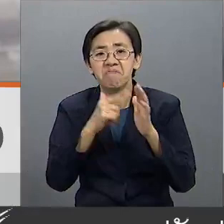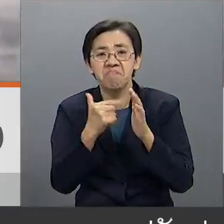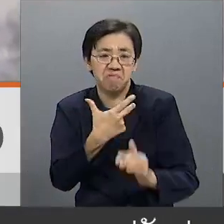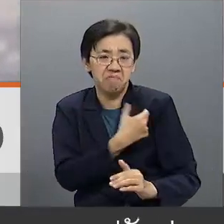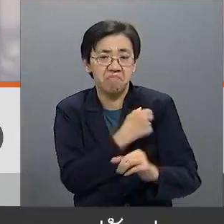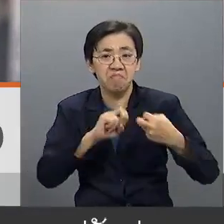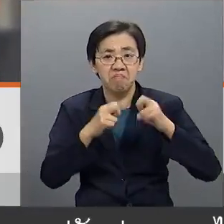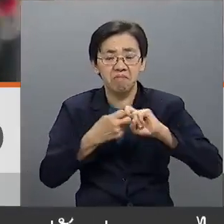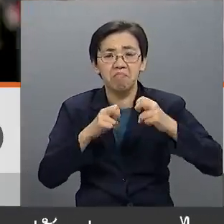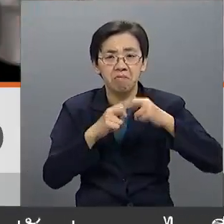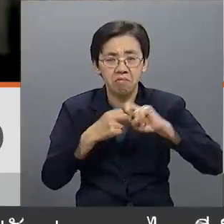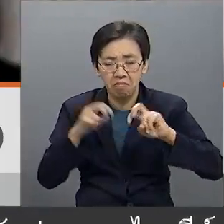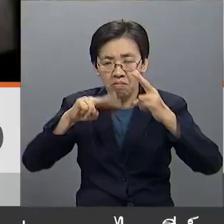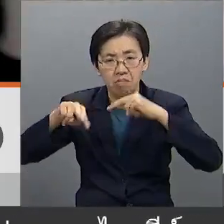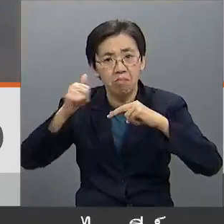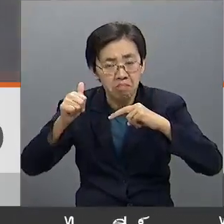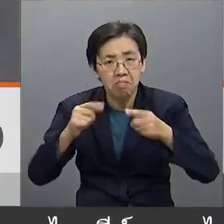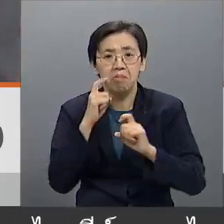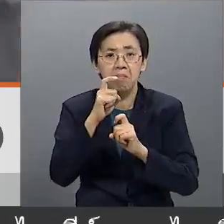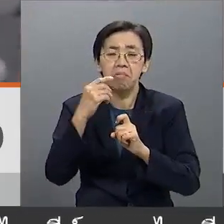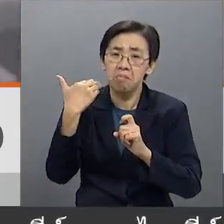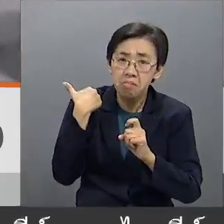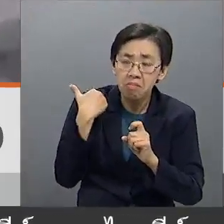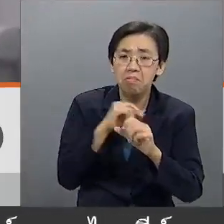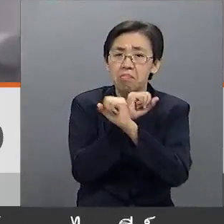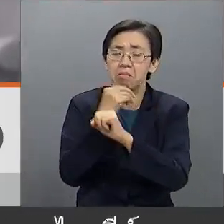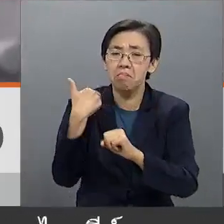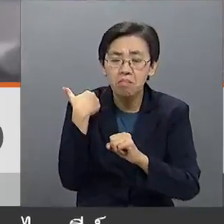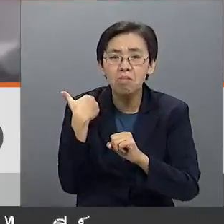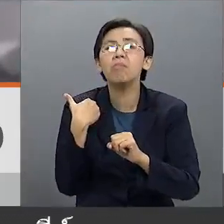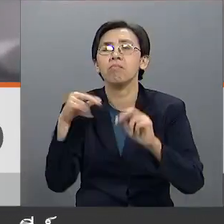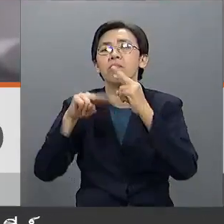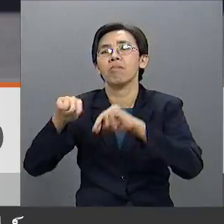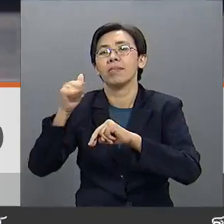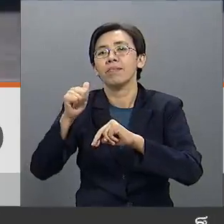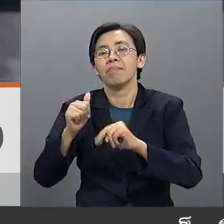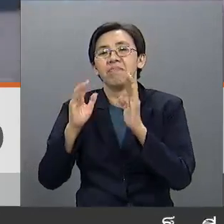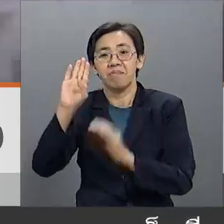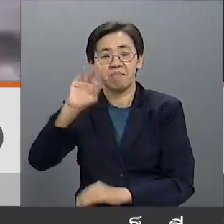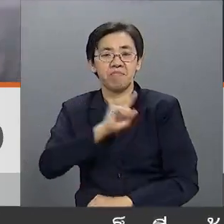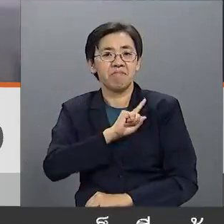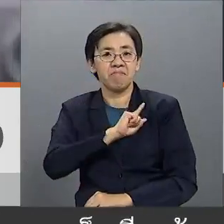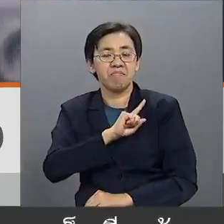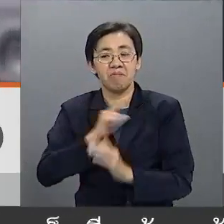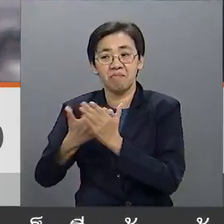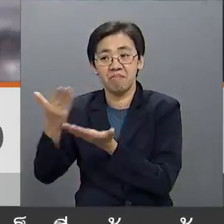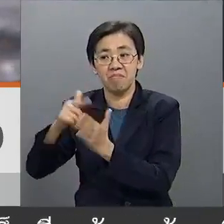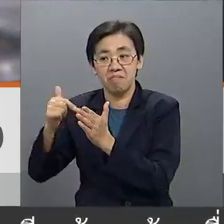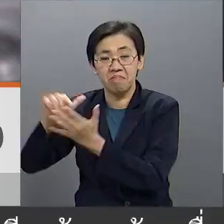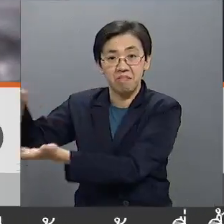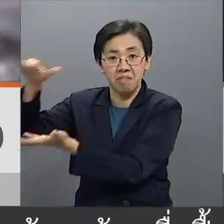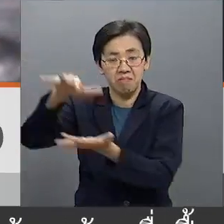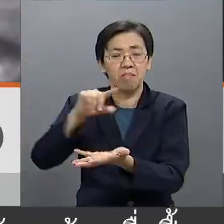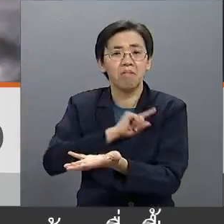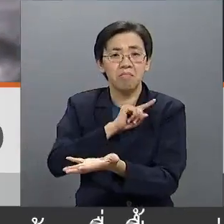ภาพหรือว่าความปลอดภัยซึ่งผู้รับอนุญาตนำเข้าจะต้องรับผิดชอบต่อวัคซีนของตัวเองเนื่องจากวัคซีนอาจจะเกิด